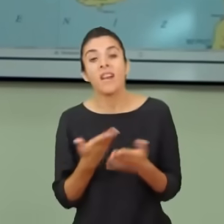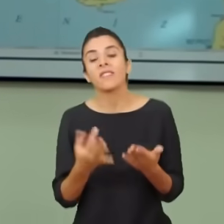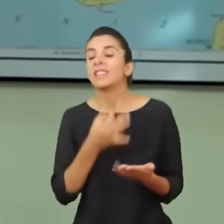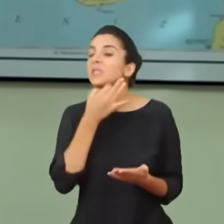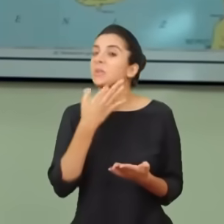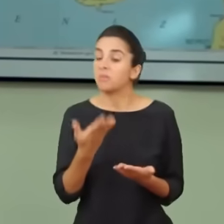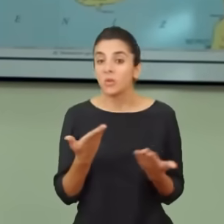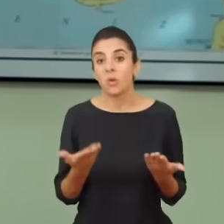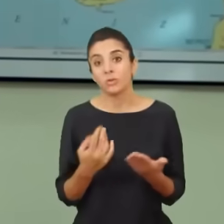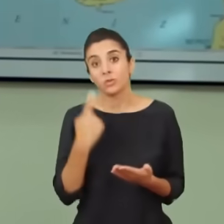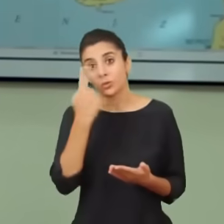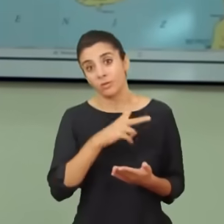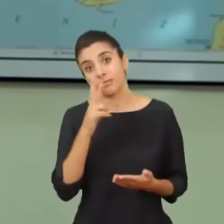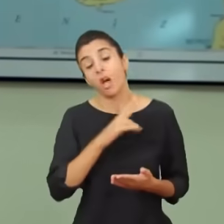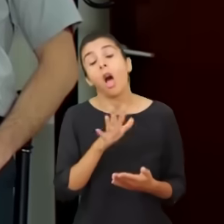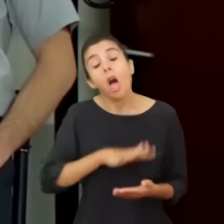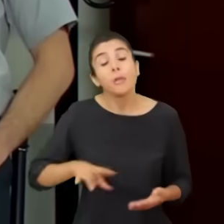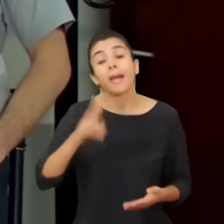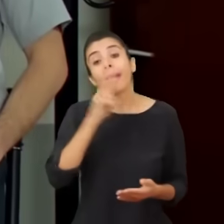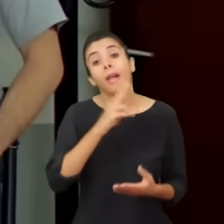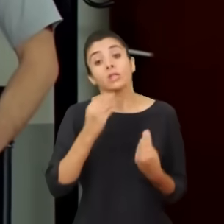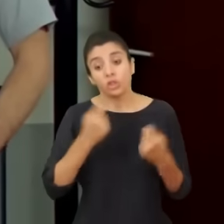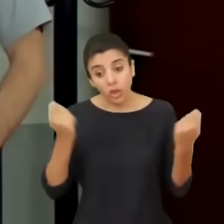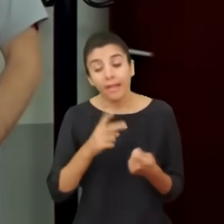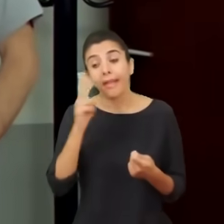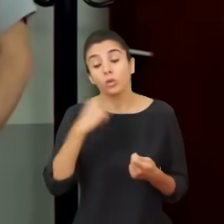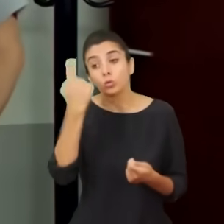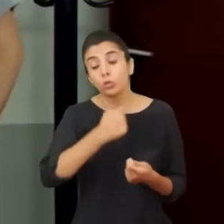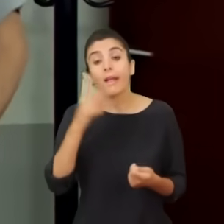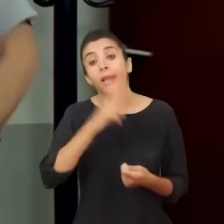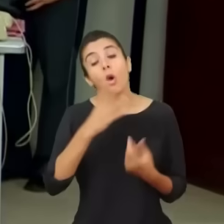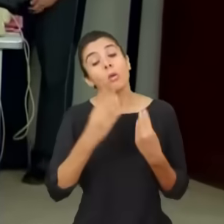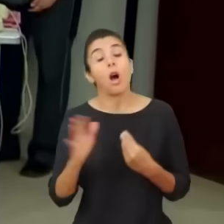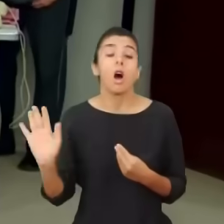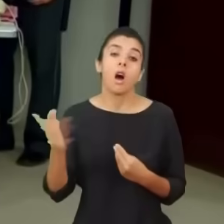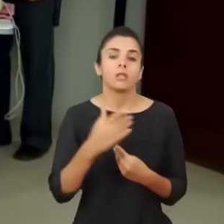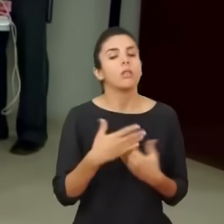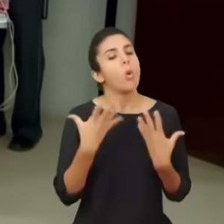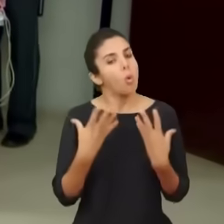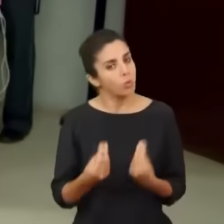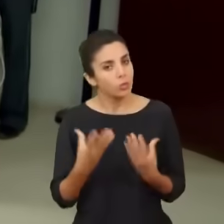Tabii tabii. Güler yüz önemli. Herkes güler yüzlü olsun. Çalışırken güler yüzlü olun. Haydi bakalım. Peki başkomiserim.